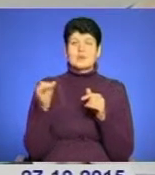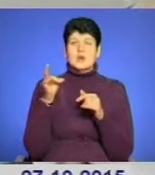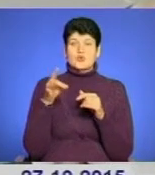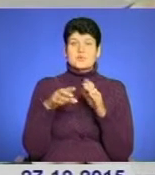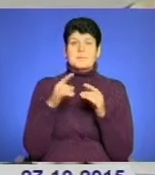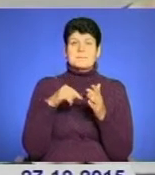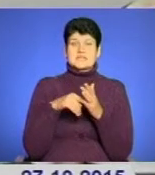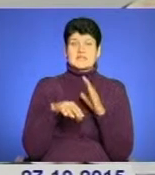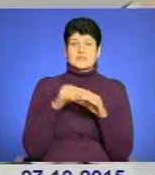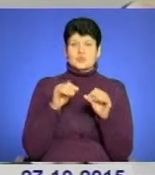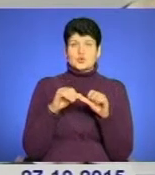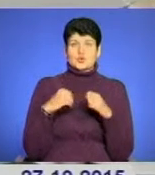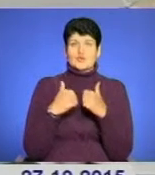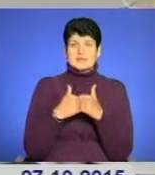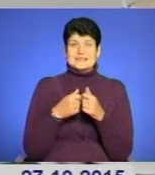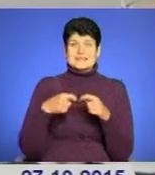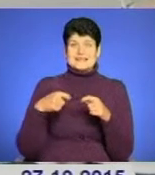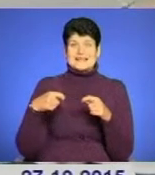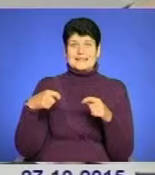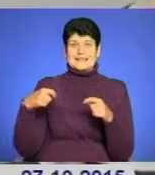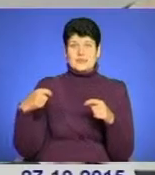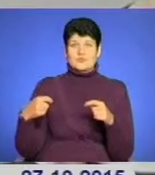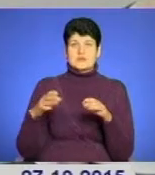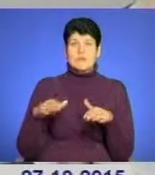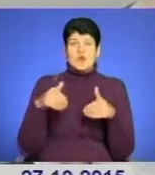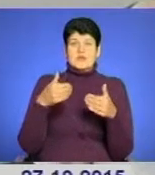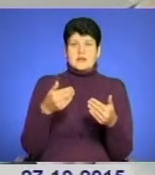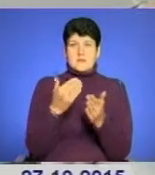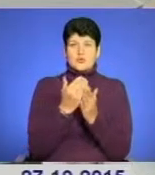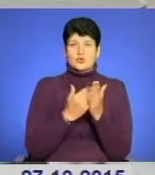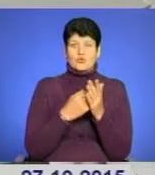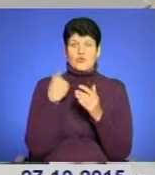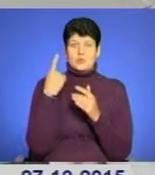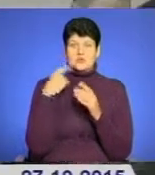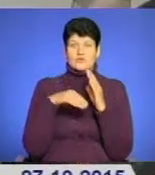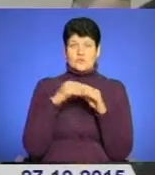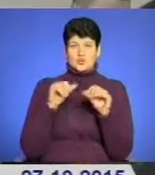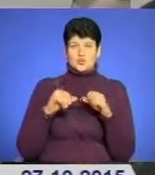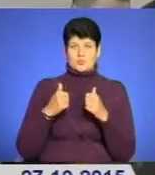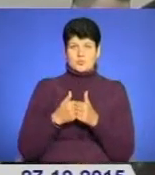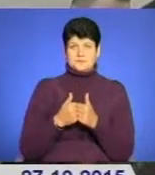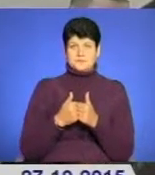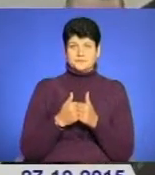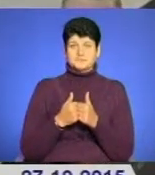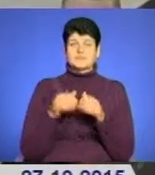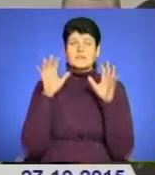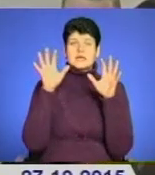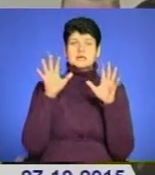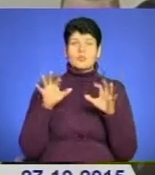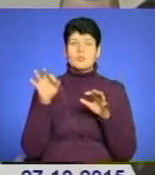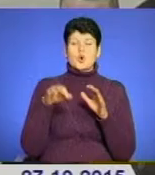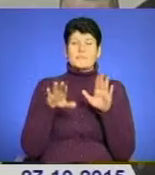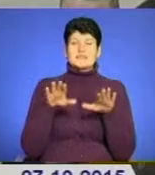виборчі комісії в свою чергу затримуються із поданням протоколу до обласної виборчої комісії. Законом про місцеві вибори